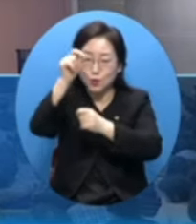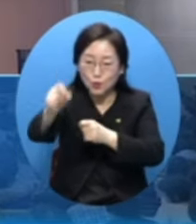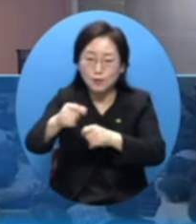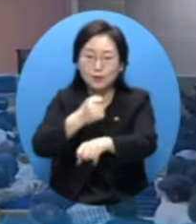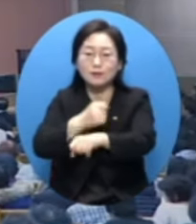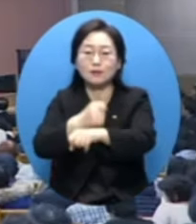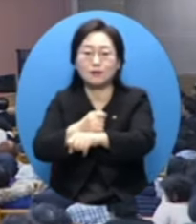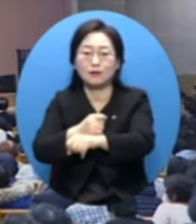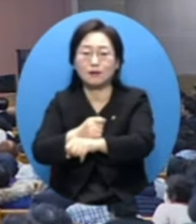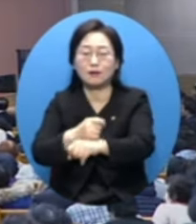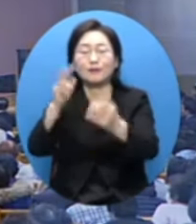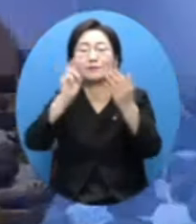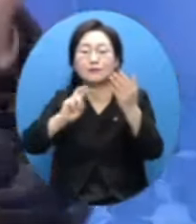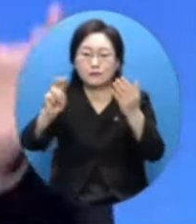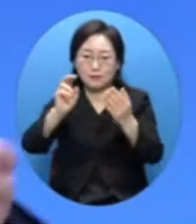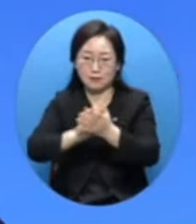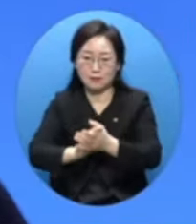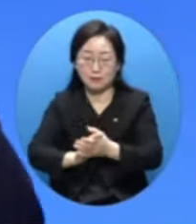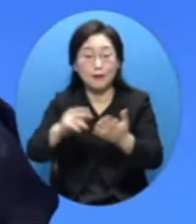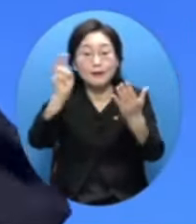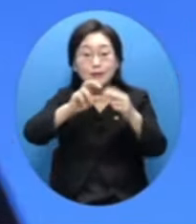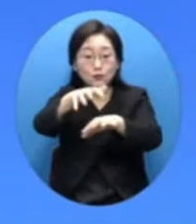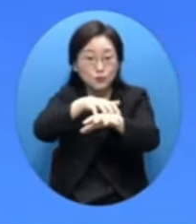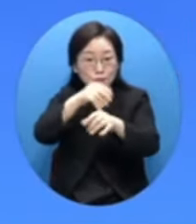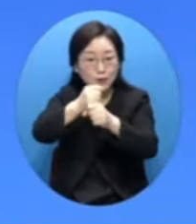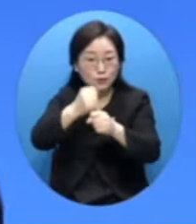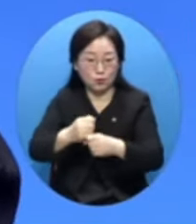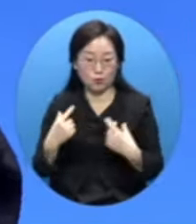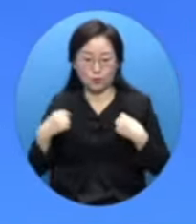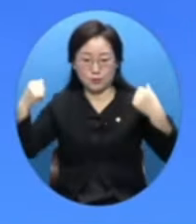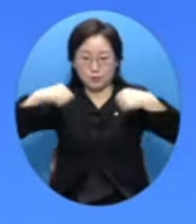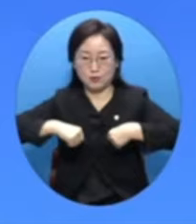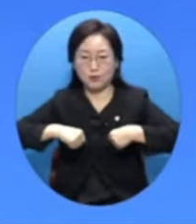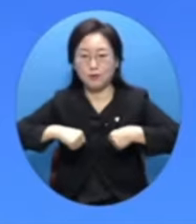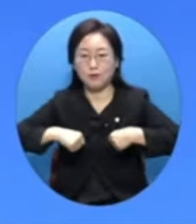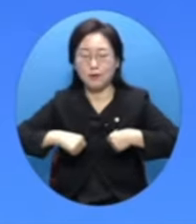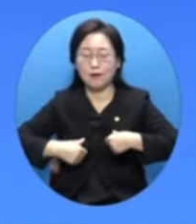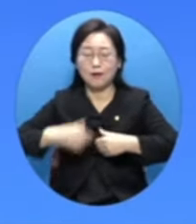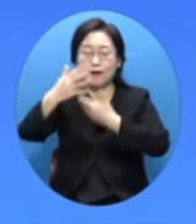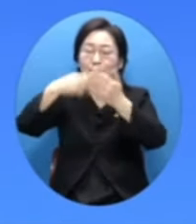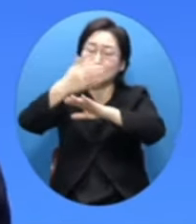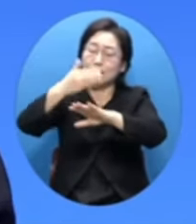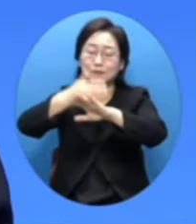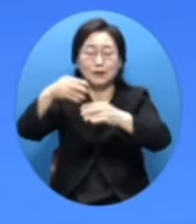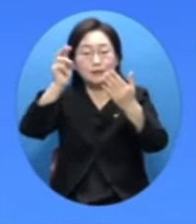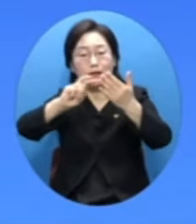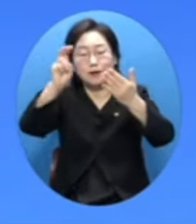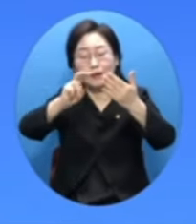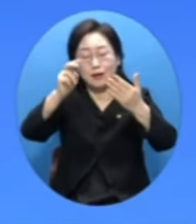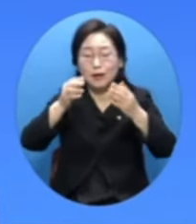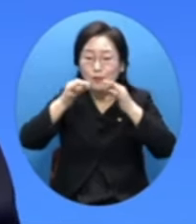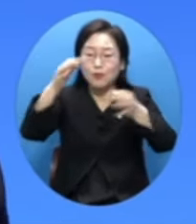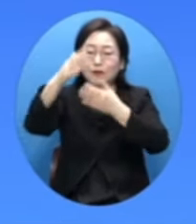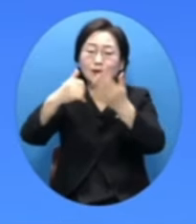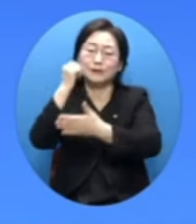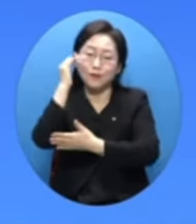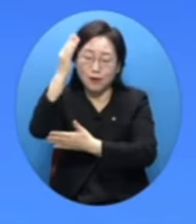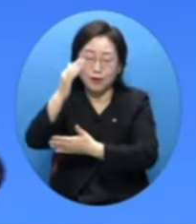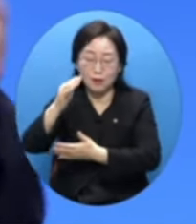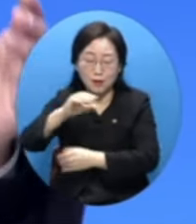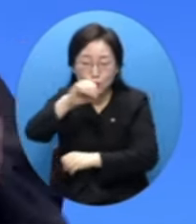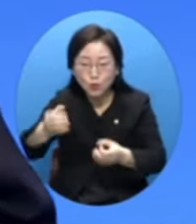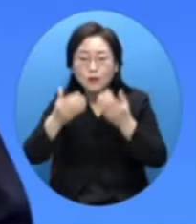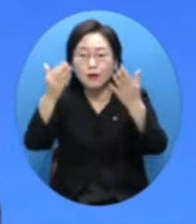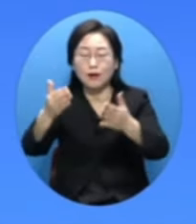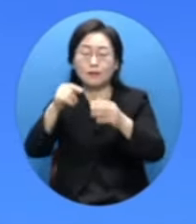하였더니 찬양대를 조직해서 가운을 입히고 하나님께 감사하는 찬양을 부르며 나가라. 하나님께 영광을 돌리라.